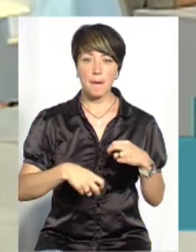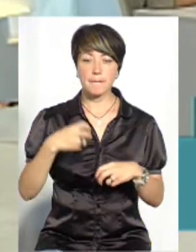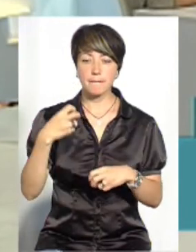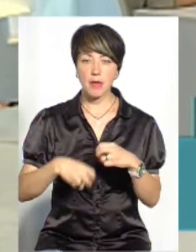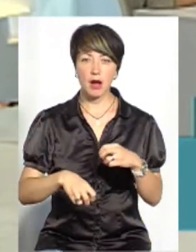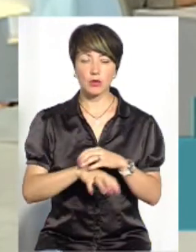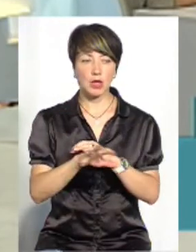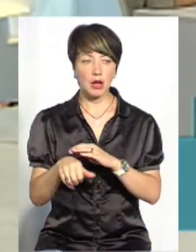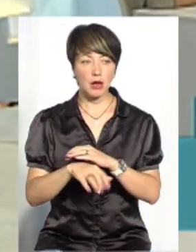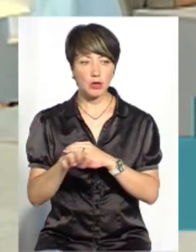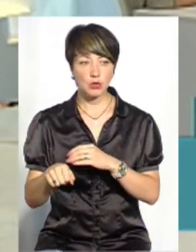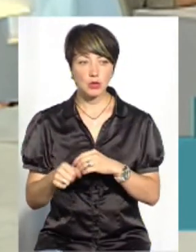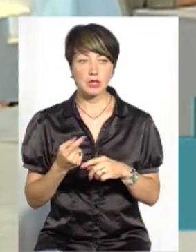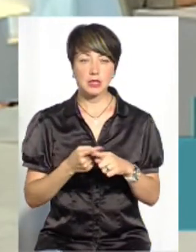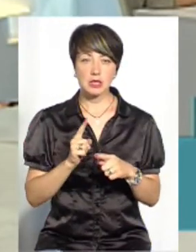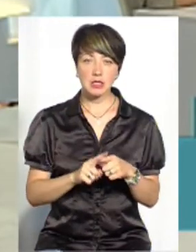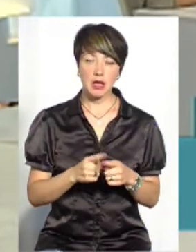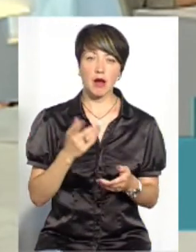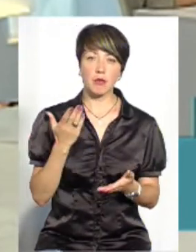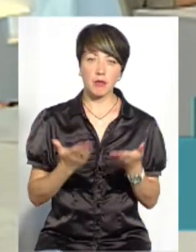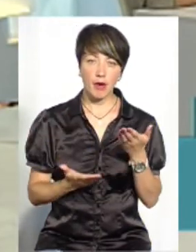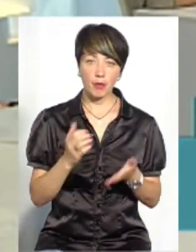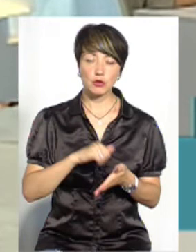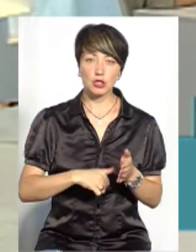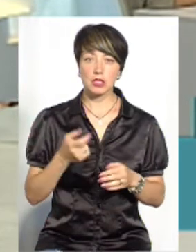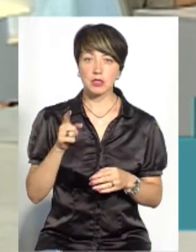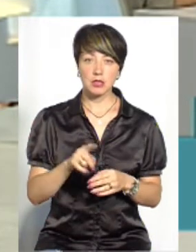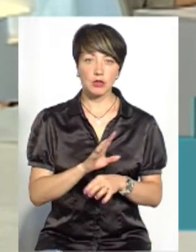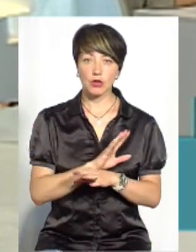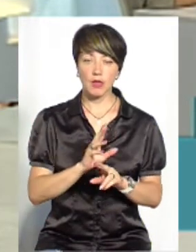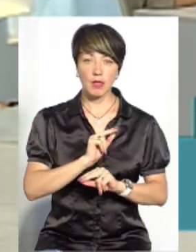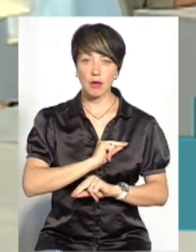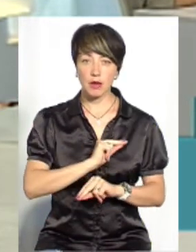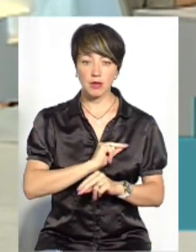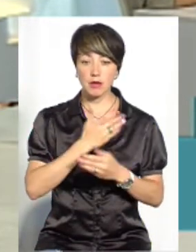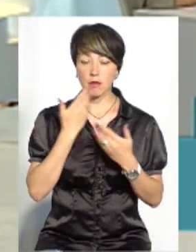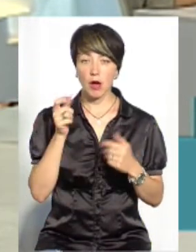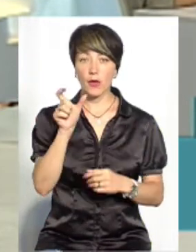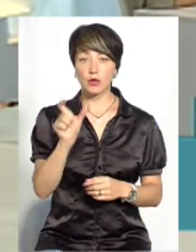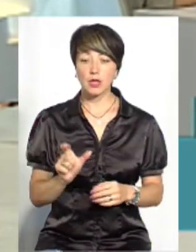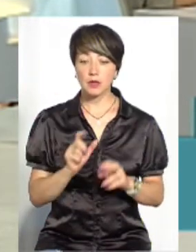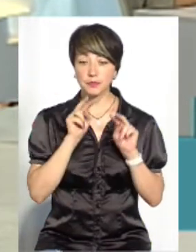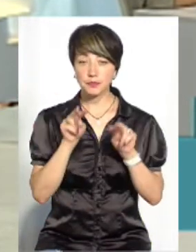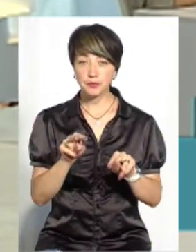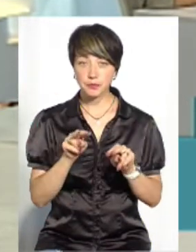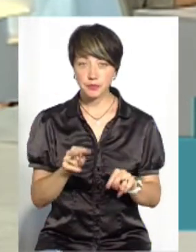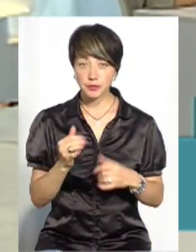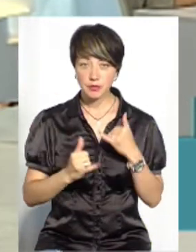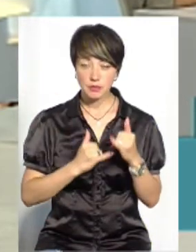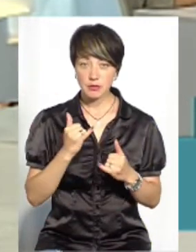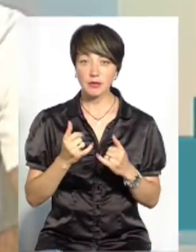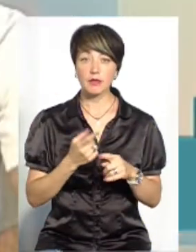ламають, розкрадають. Це, мабуть, через те, в першу чергу, що він не є працюючий, немає людини, яка б його доглядала,